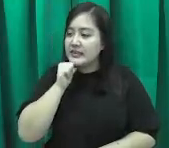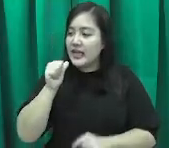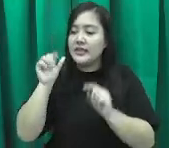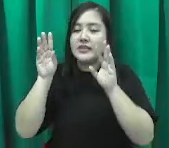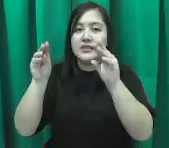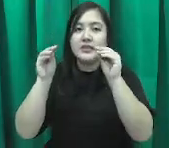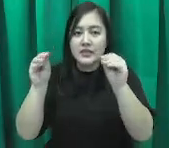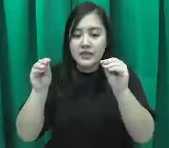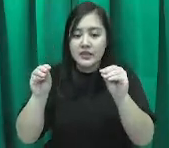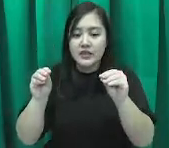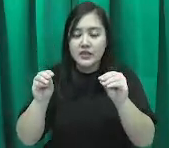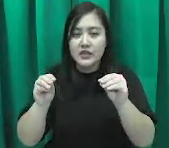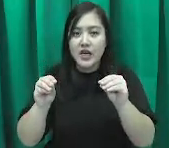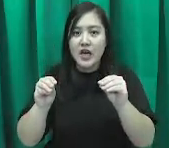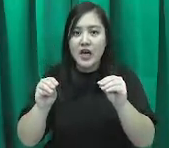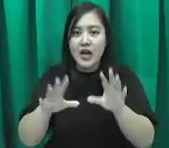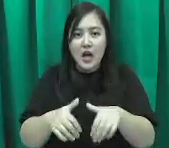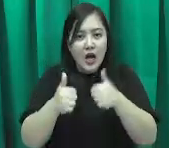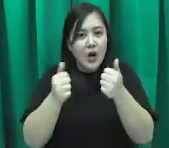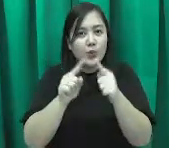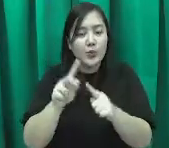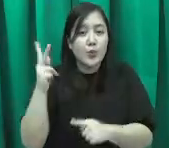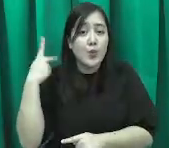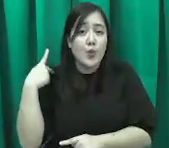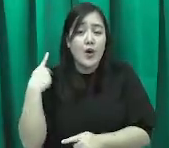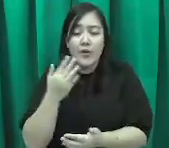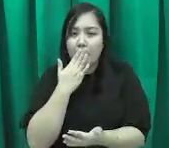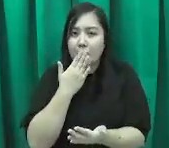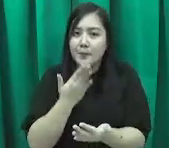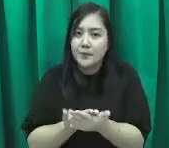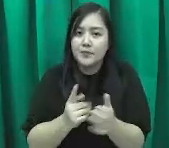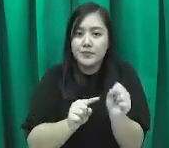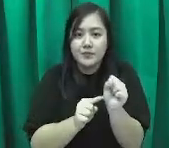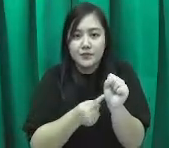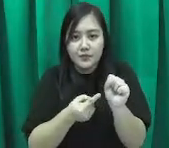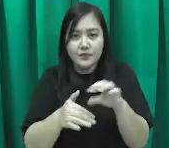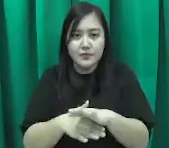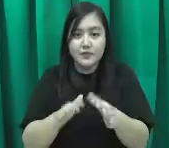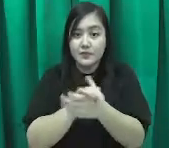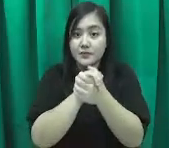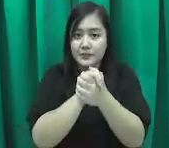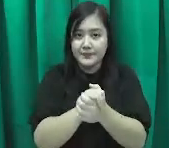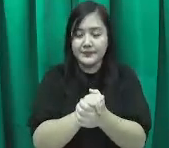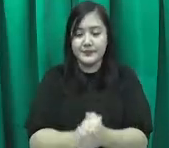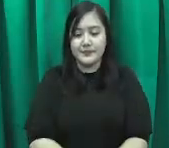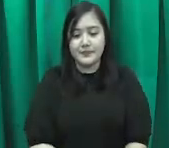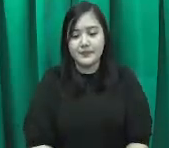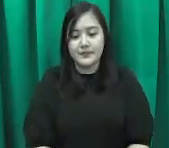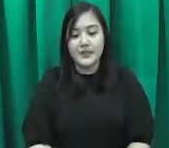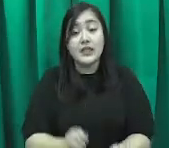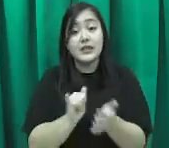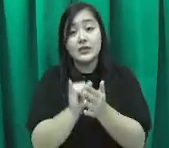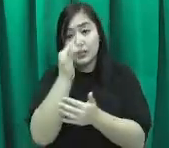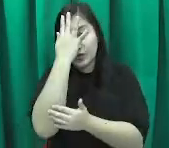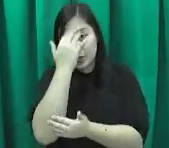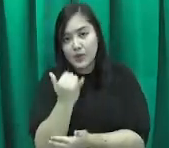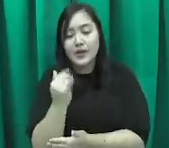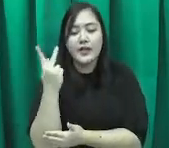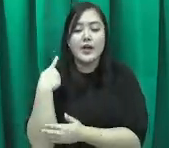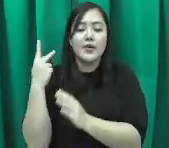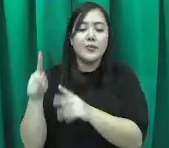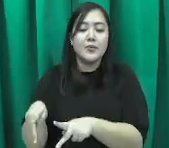maging start? Paano ka mamimili ng mapapangasawa mo? Yeah. Kaya nga meron tayong preparation para doon. Yes. Yeah. Hindi